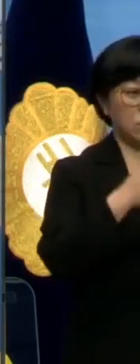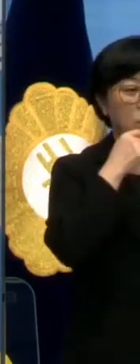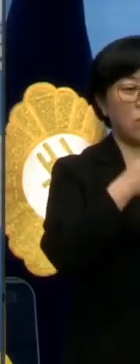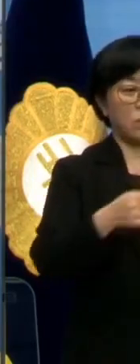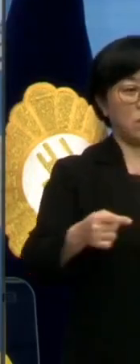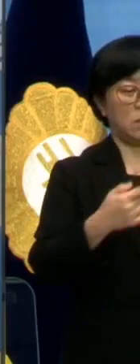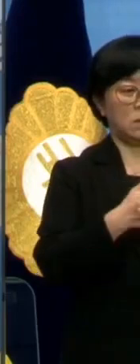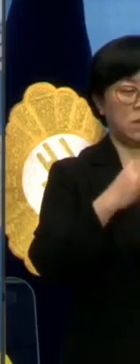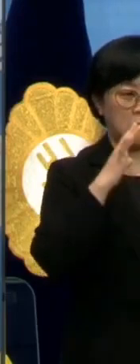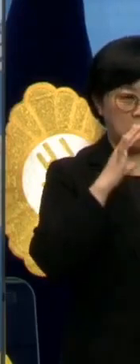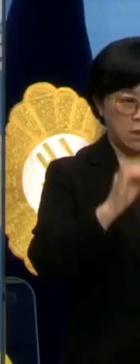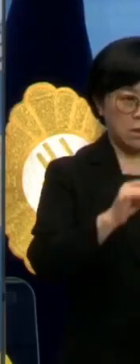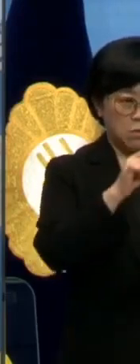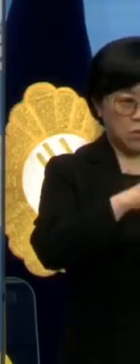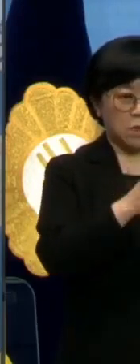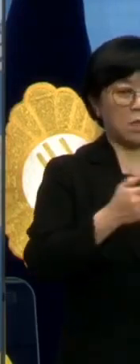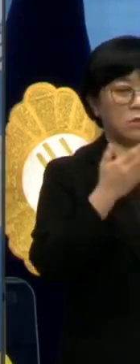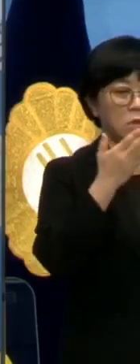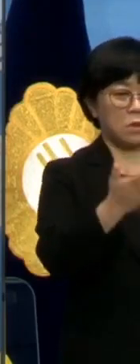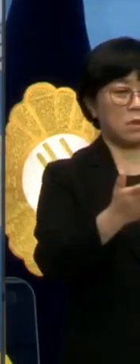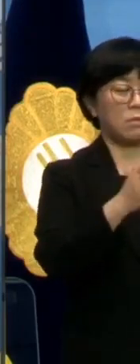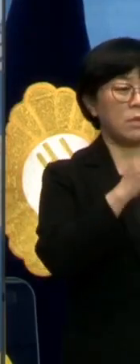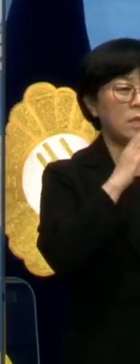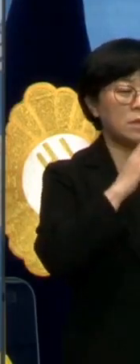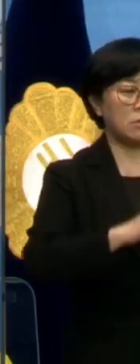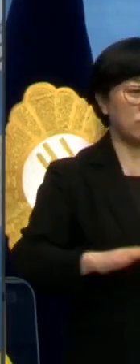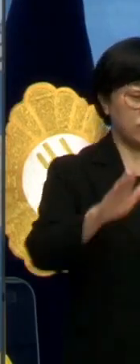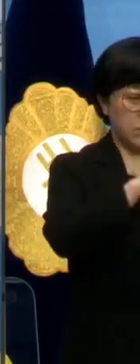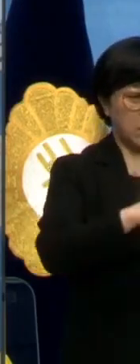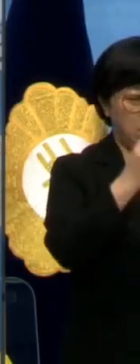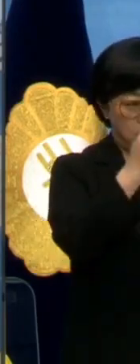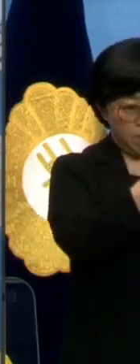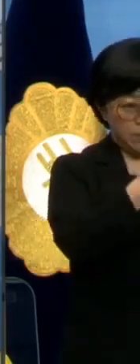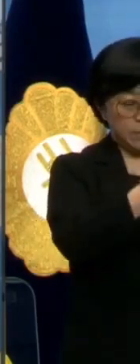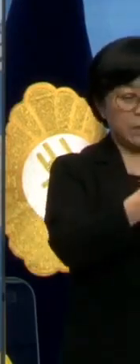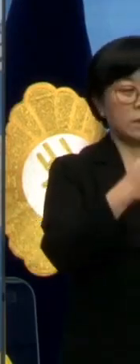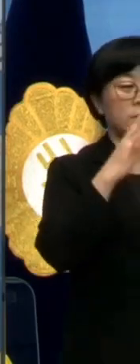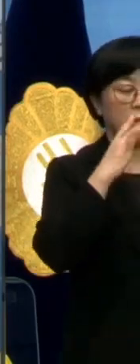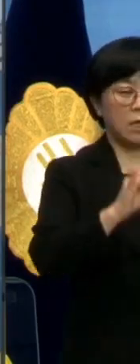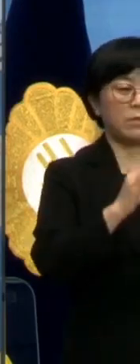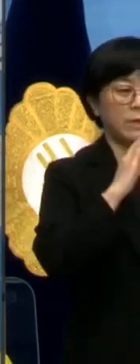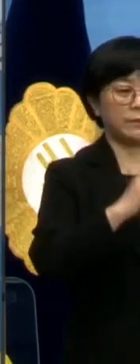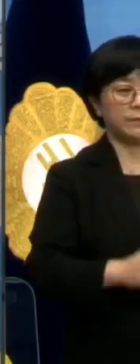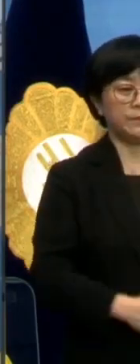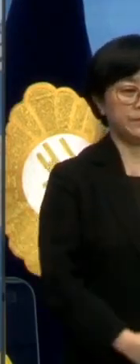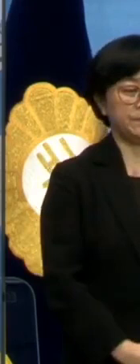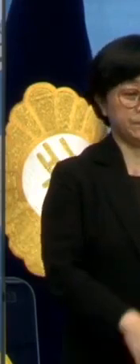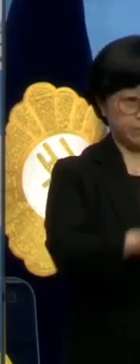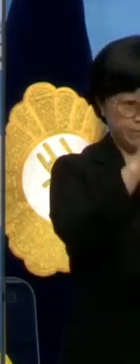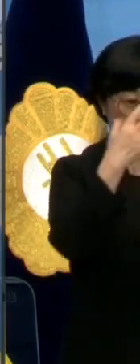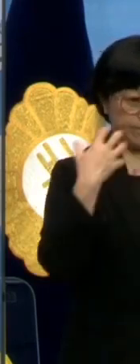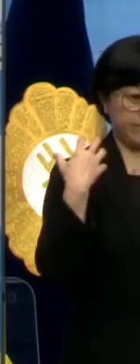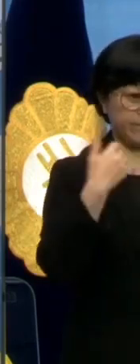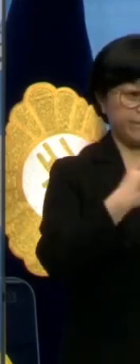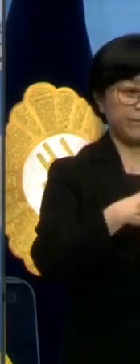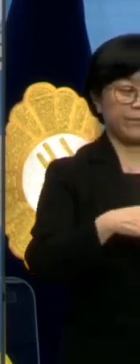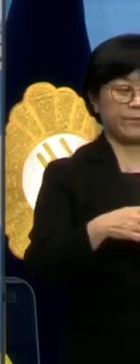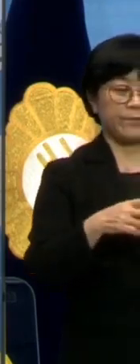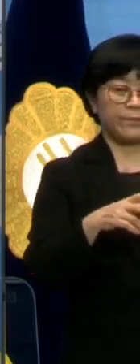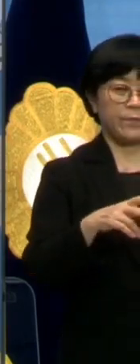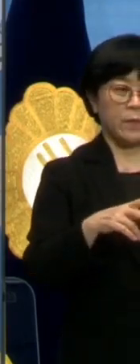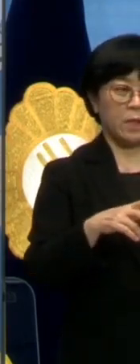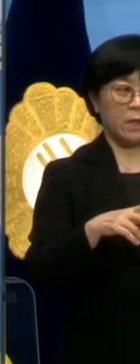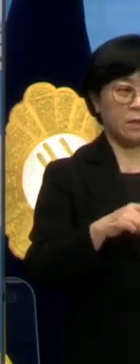손실을 당연히 보상해야 된다는 것은 우리 헌법상 당연한 논리입니다. 정부가